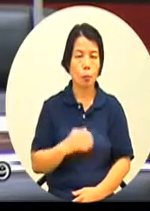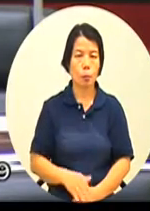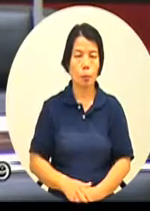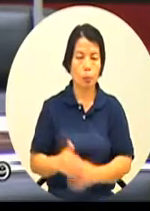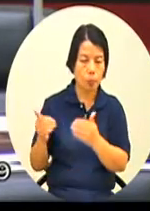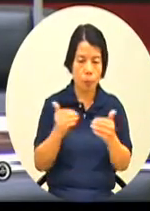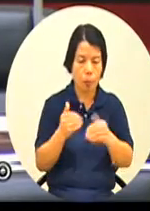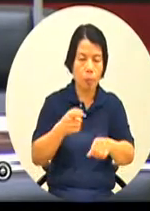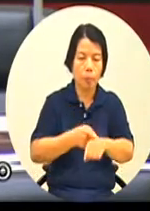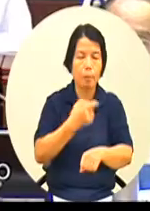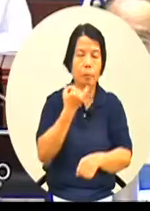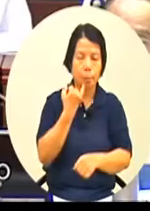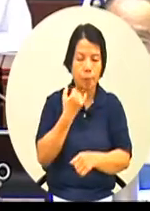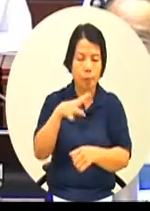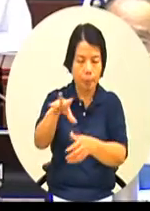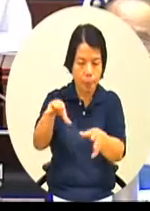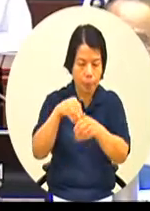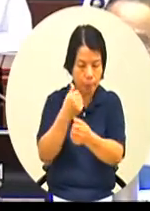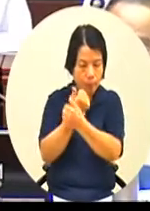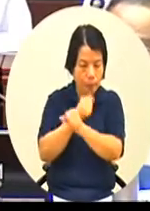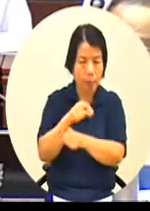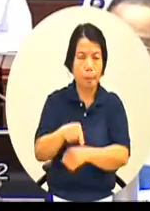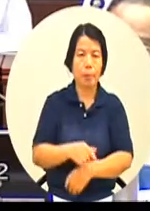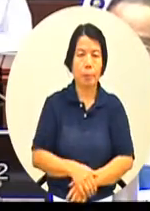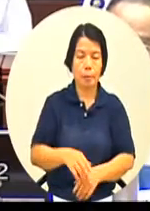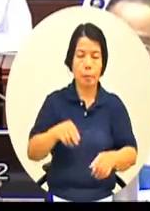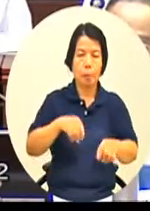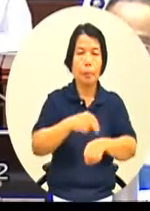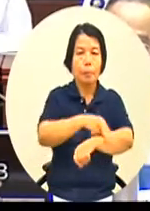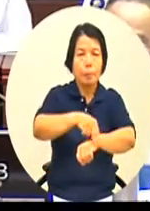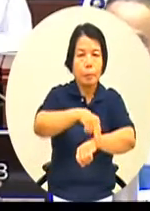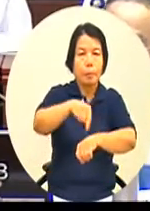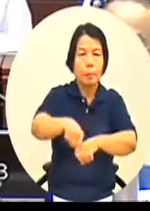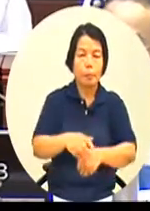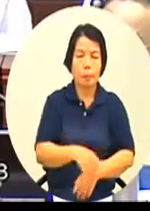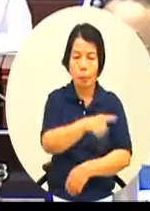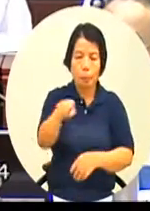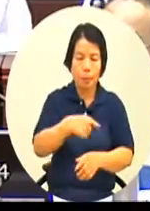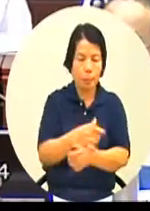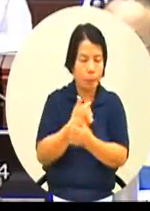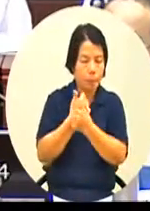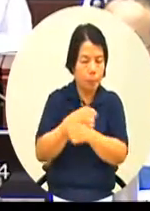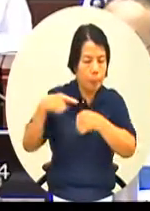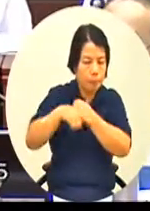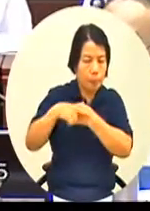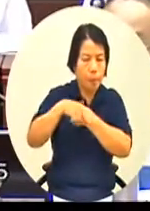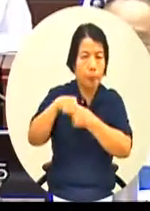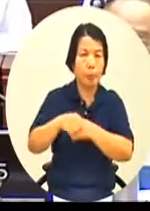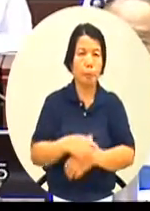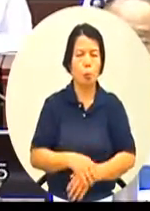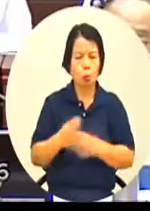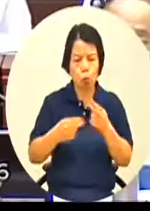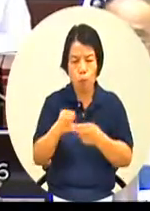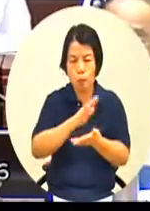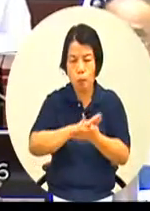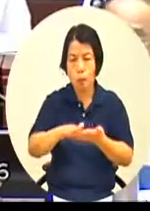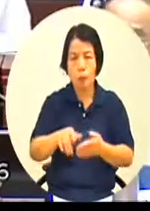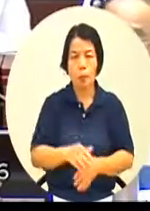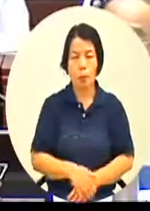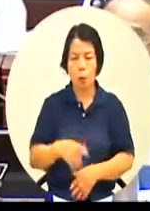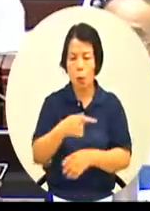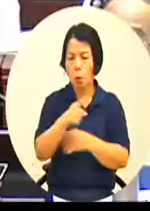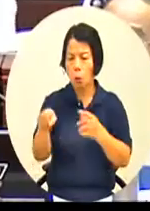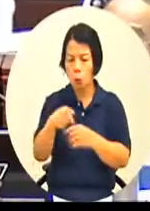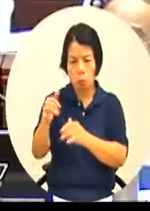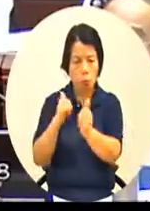吗？ 是可以去设计啊，因为大家也在研究说怎么样解决这样，就是说即使是少数人意见